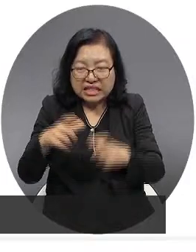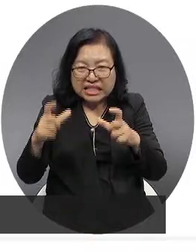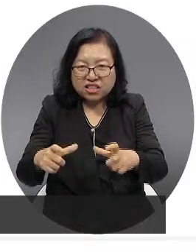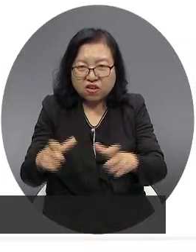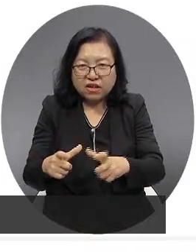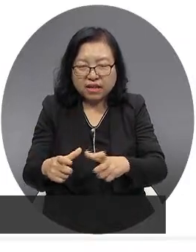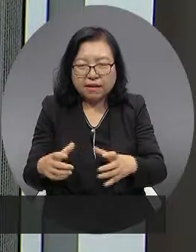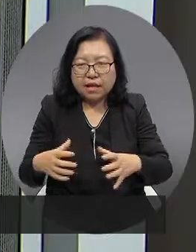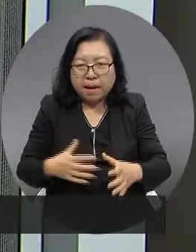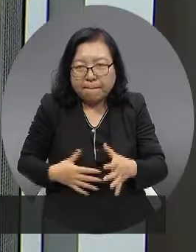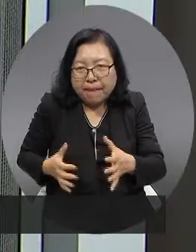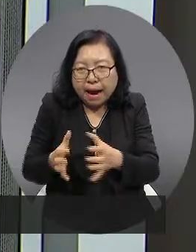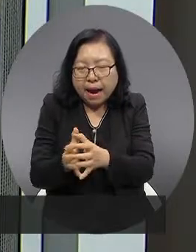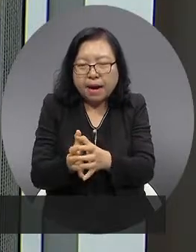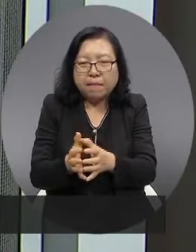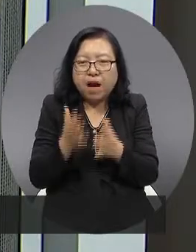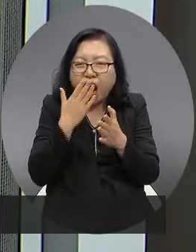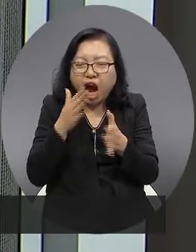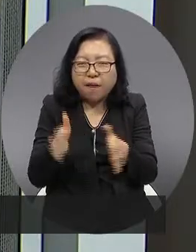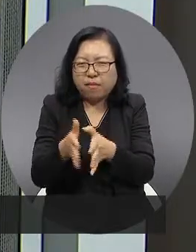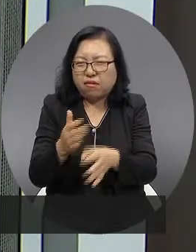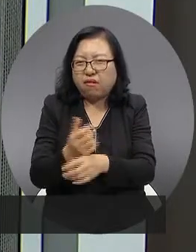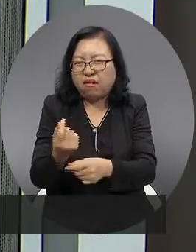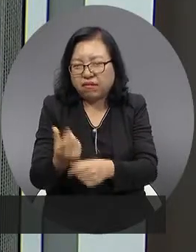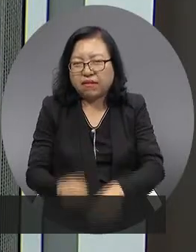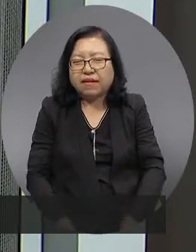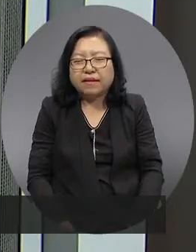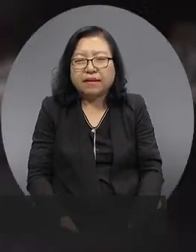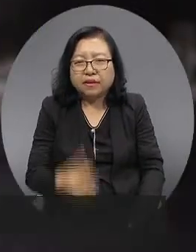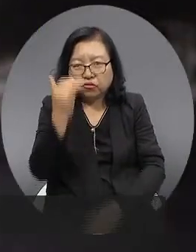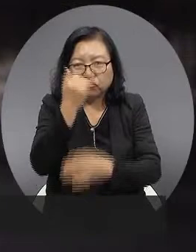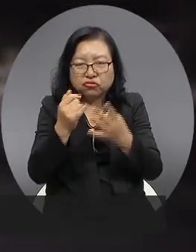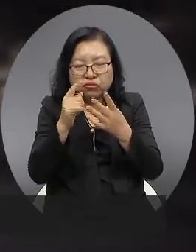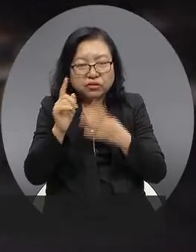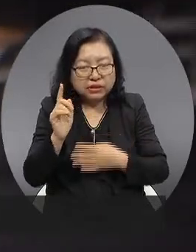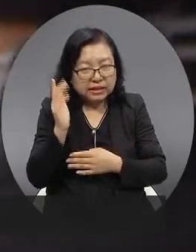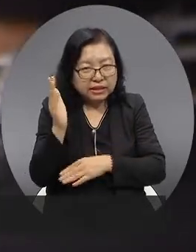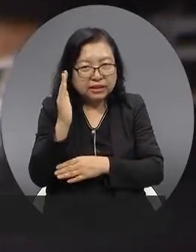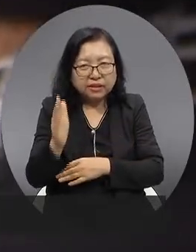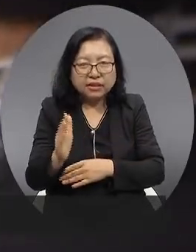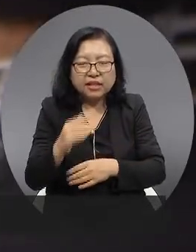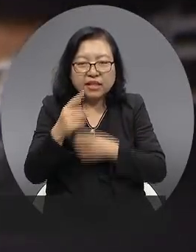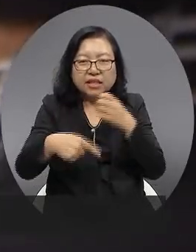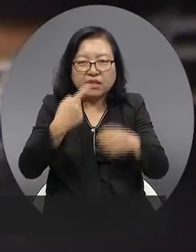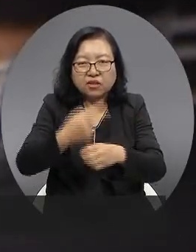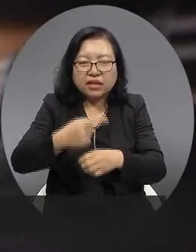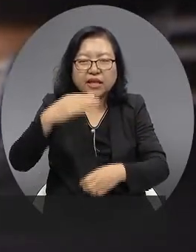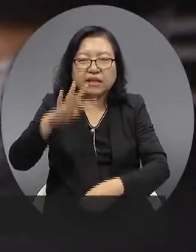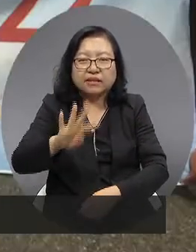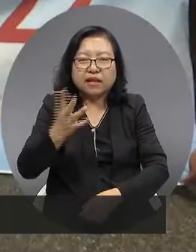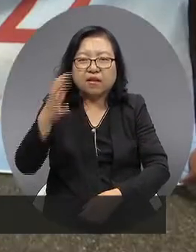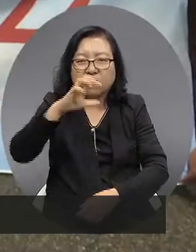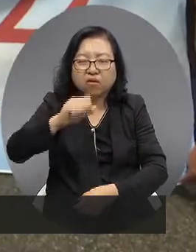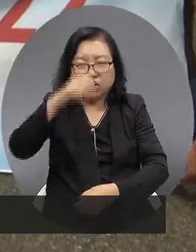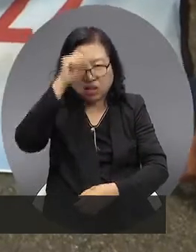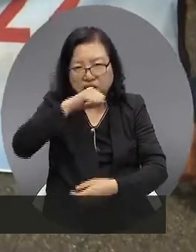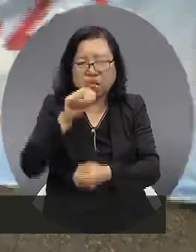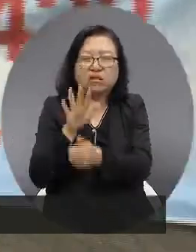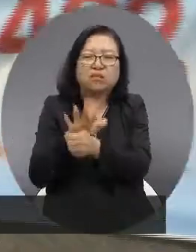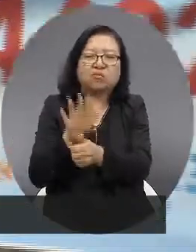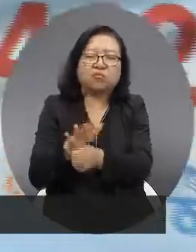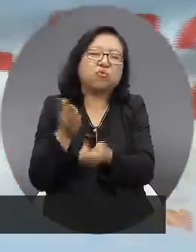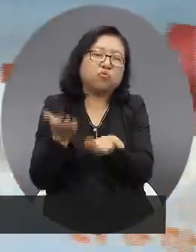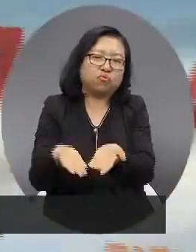있습니다. 충주시는 택시업계의 호출 통합 서비스에 한 해 4억 원가량을 지원하게 됩니다. MBC